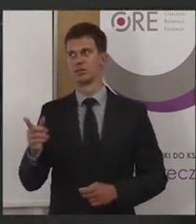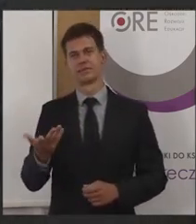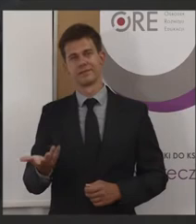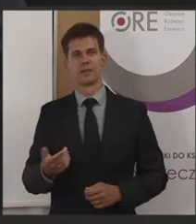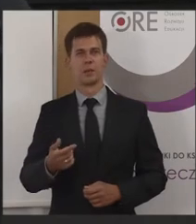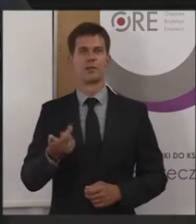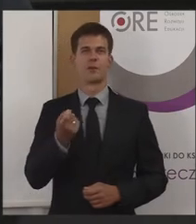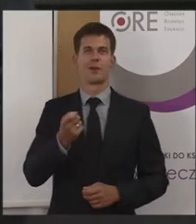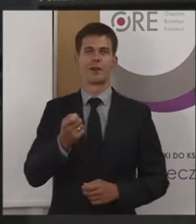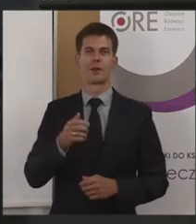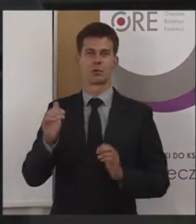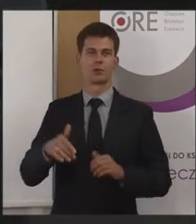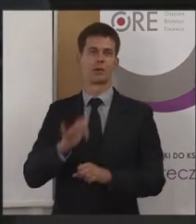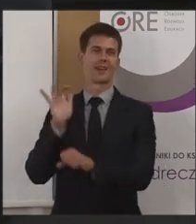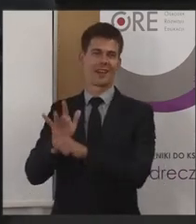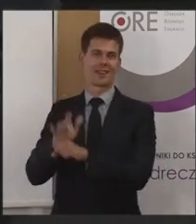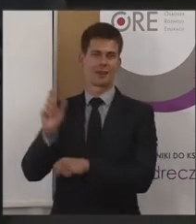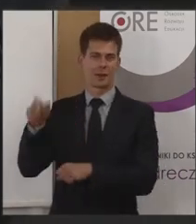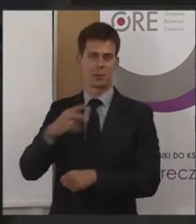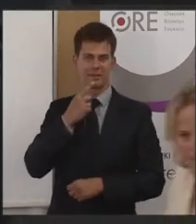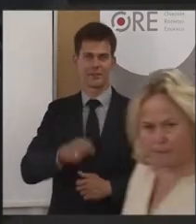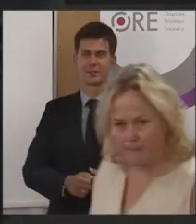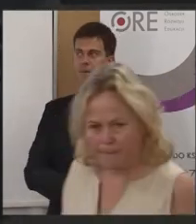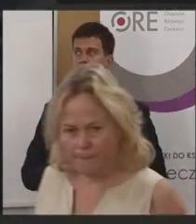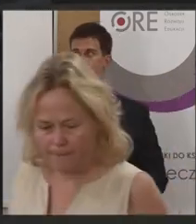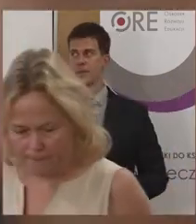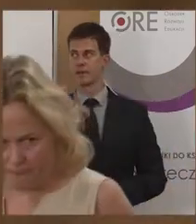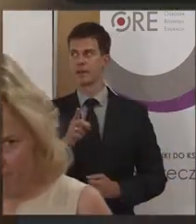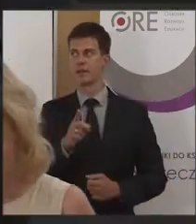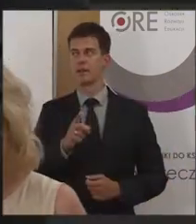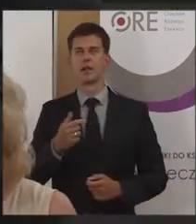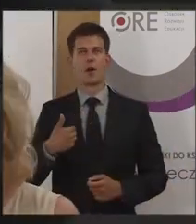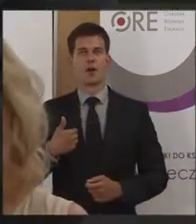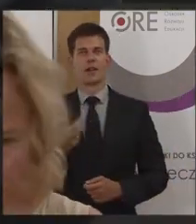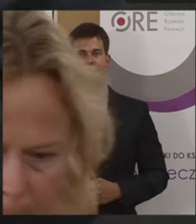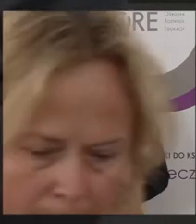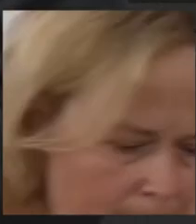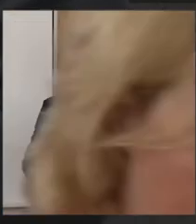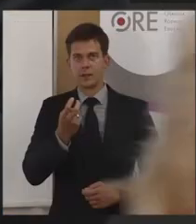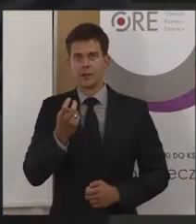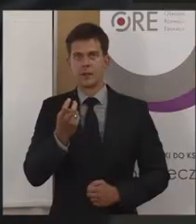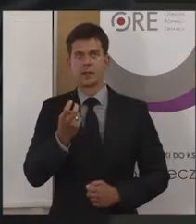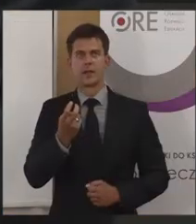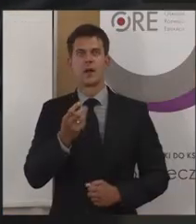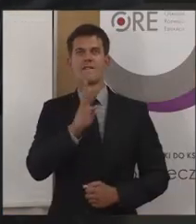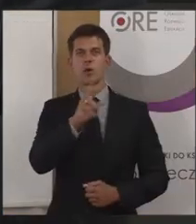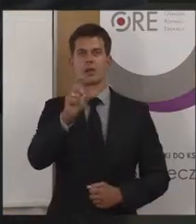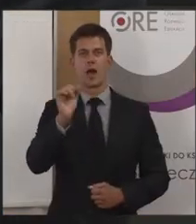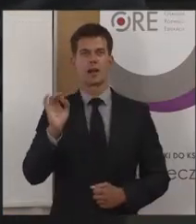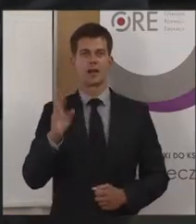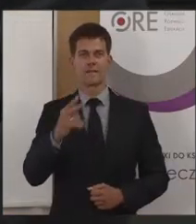jakiejś tam weryfikacji i ocenie. Natomiast rzeczywiście interesuję się wytycznymi WCAG 2.0.